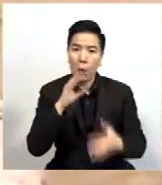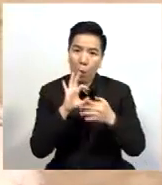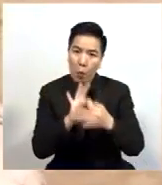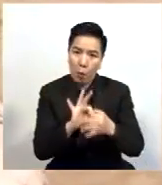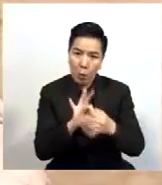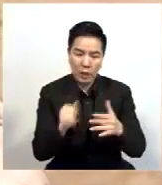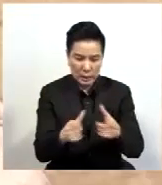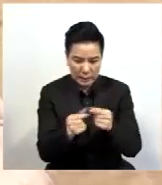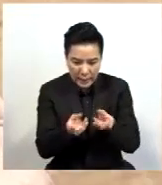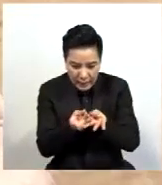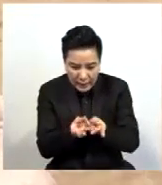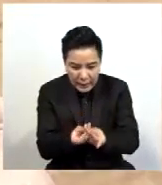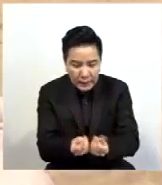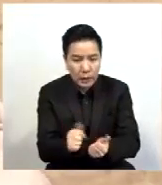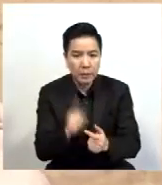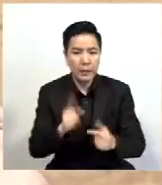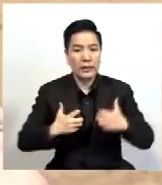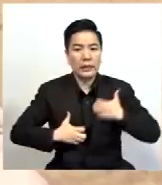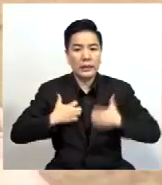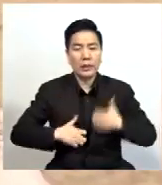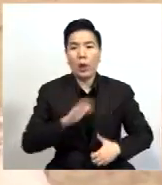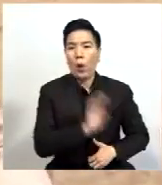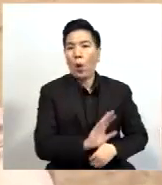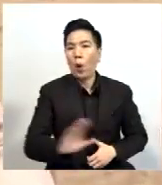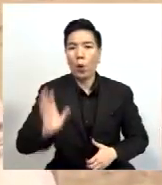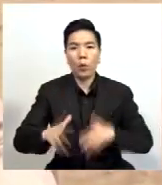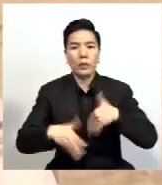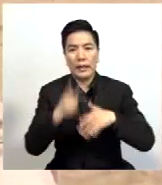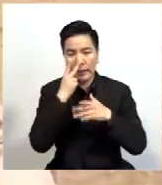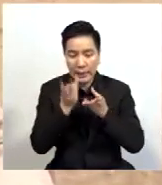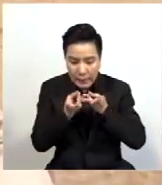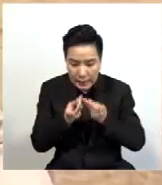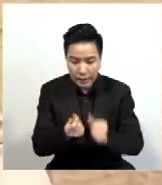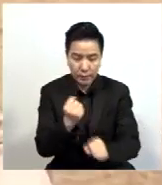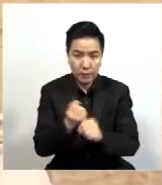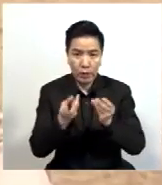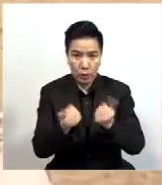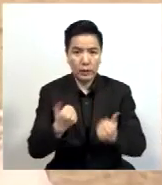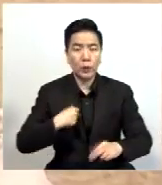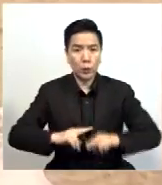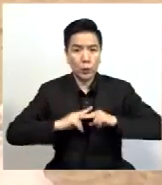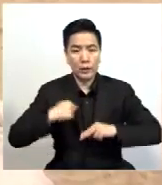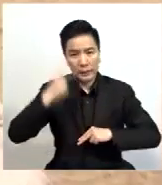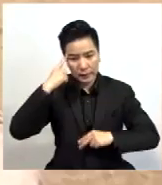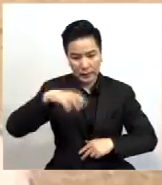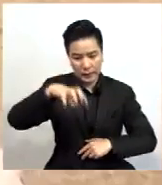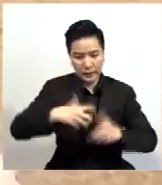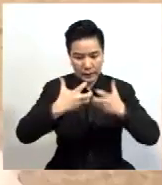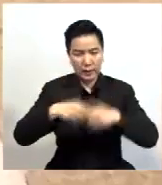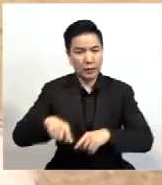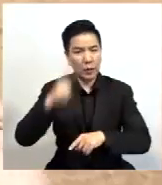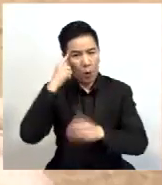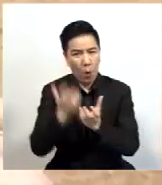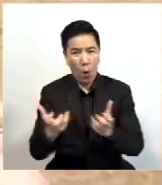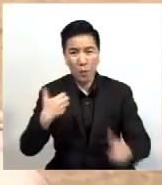ดงความเป็นห่วงเพราะเป็นเรื่องละเอียดอ่อนแล้วก็เป็นความเดือดร้อนของประชาชนให้เร่งดำเนินการโดยเร็วส่วนตัวเชื่อว่าโรงงานที่กล่าวถึงเนี่ยไม่น่